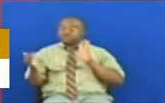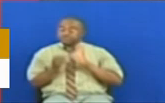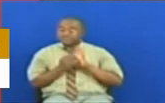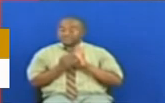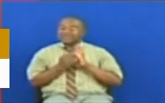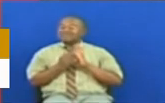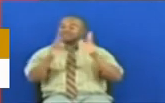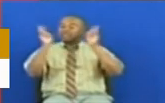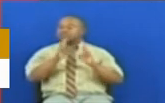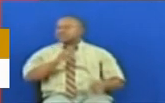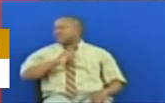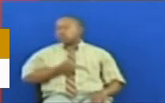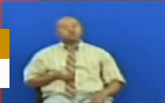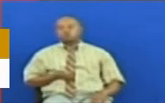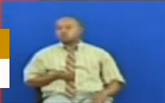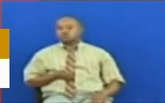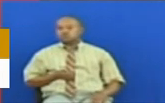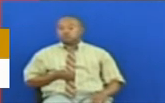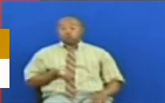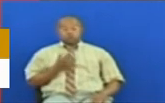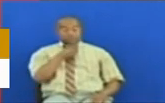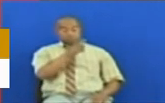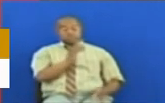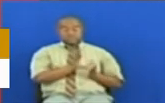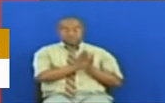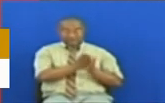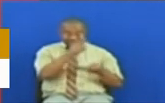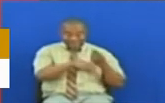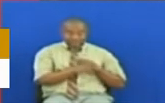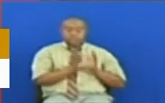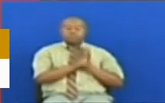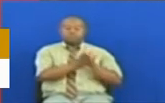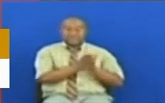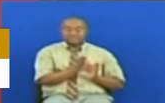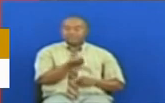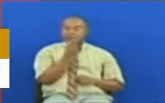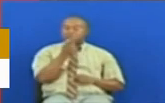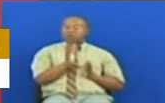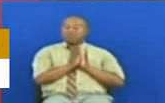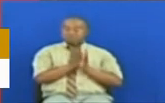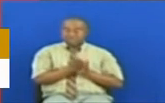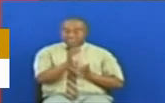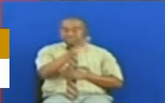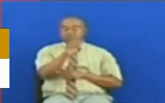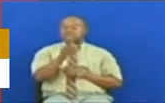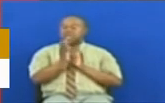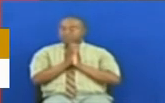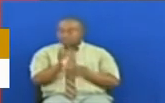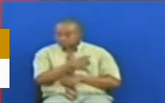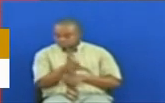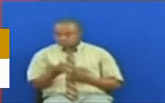wana kauli ambayo ina nguvu na serikali inashindwa kuwakatalia. Sasa tunajibu vipi